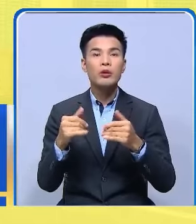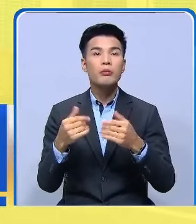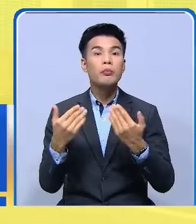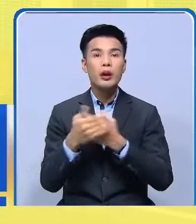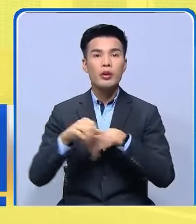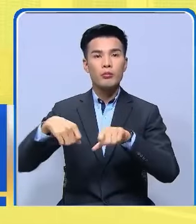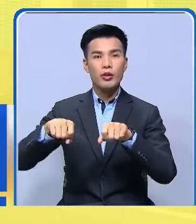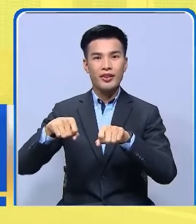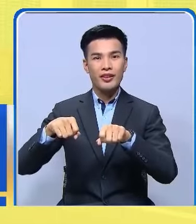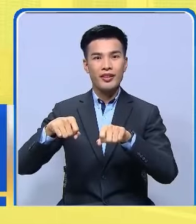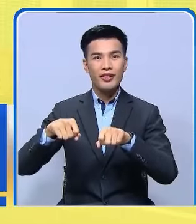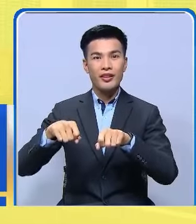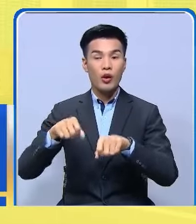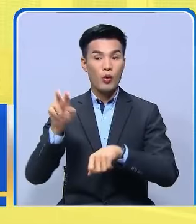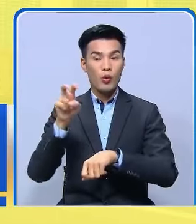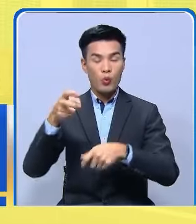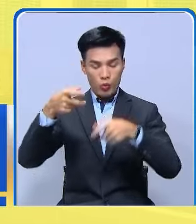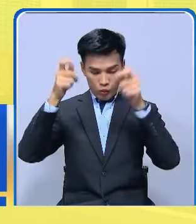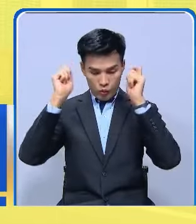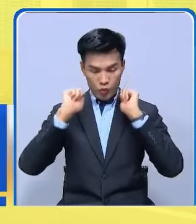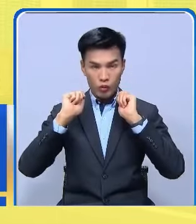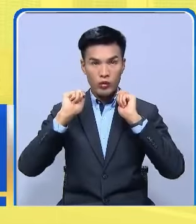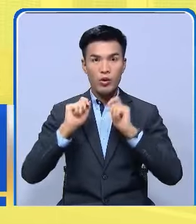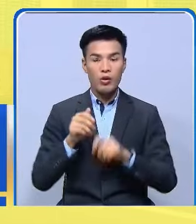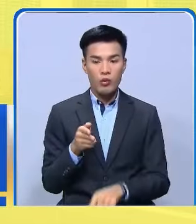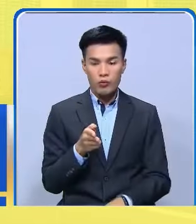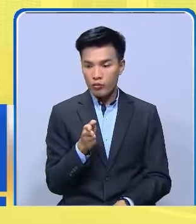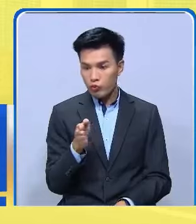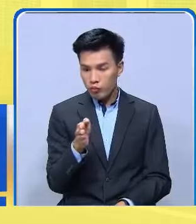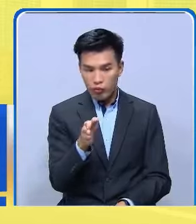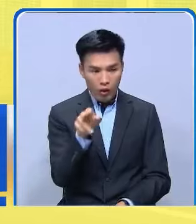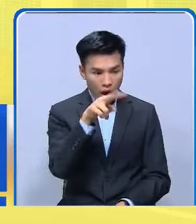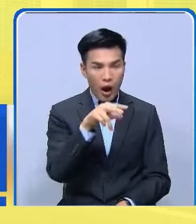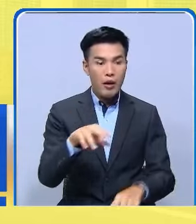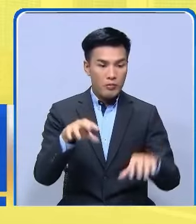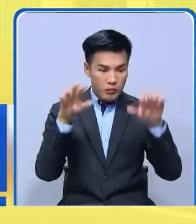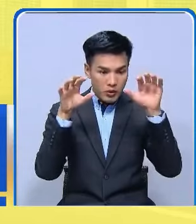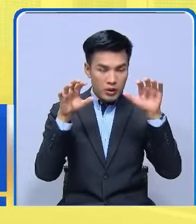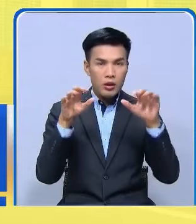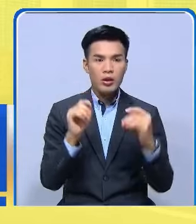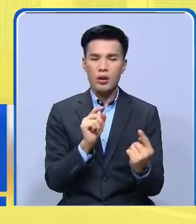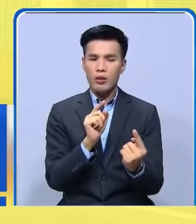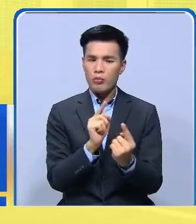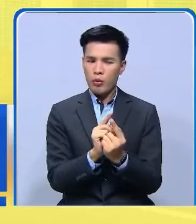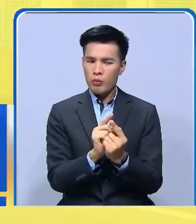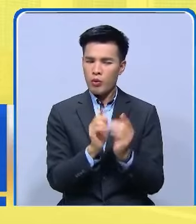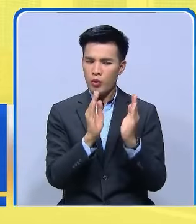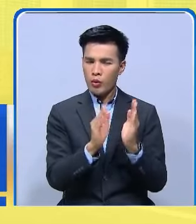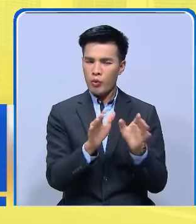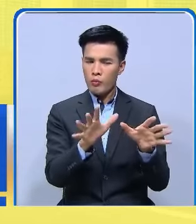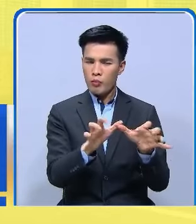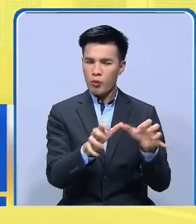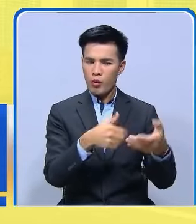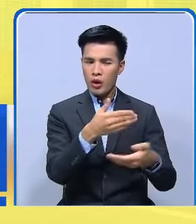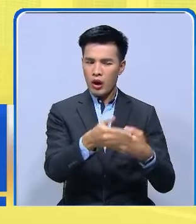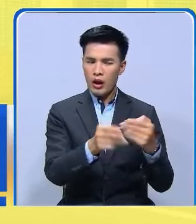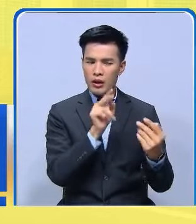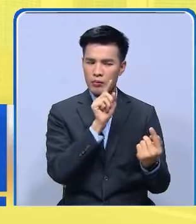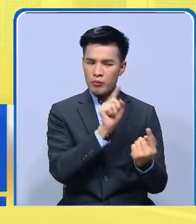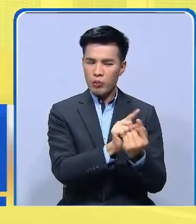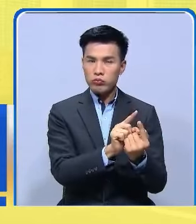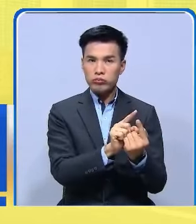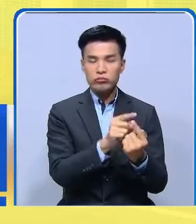คะนายประเสริฐเล่าว่าขี่รถจักรยานยนต์ออกล่าผีตามท้องถนนกระทั่งมาพบพ่อค้าขายปูม้าสดๆจึงคิดถึงเพื่อนที่อยู่ในจังหวัดระย